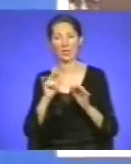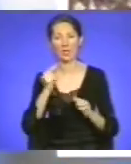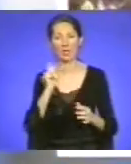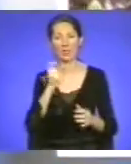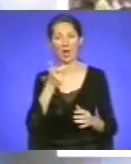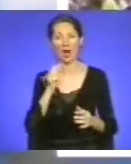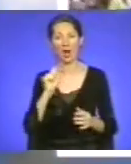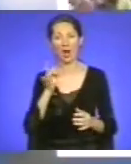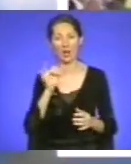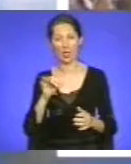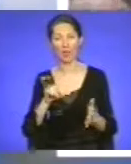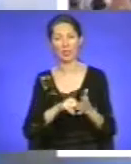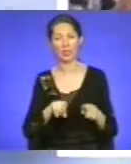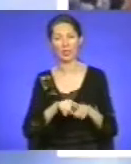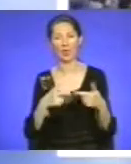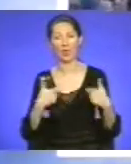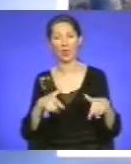України.